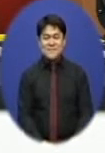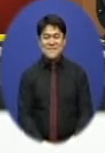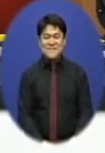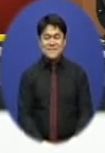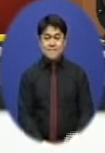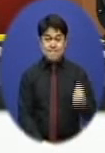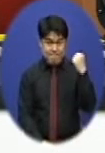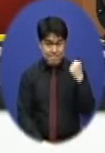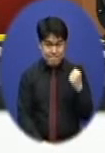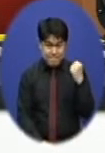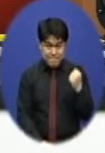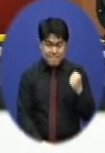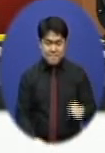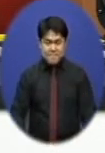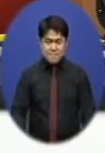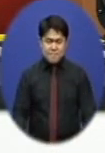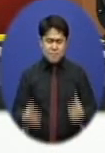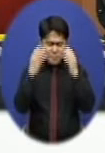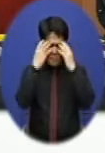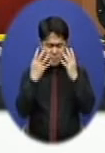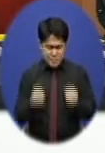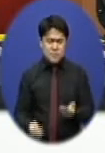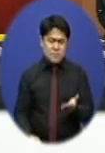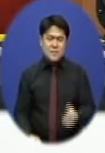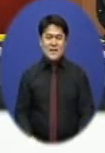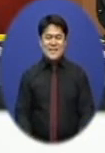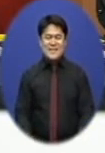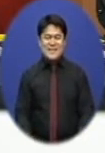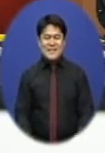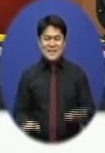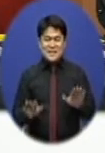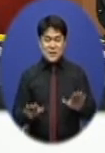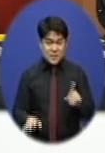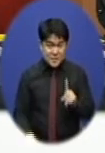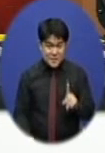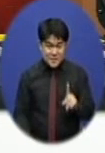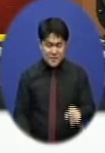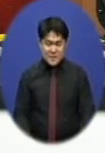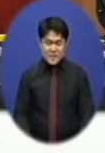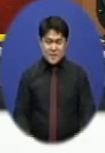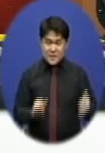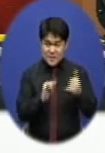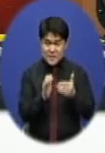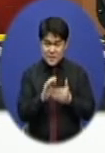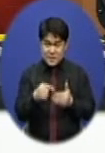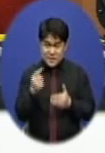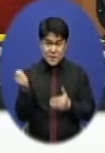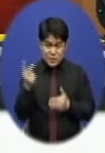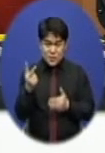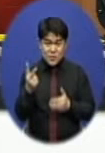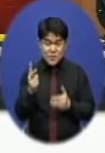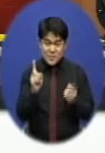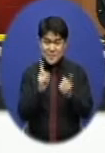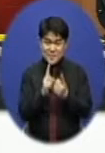그래요, 힘내시고요. 예. 고생 많이 하셨어요. 자, 오늘 이렇게 연결하고. 예. 또 이제 다음 못다한 얘기는 또